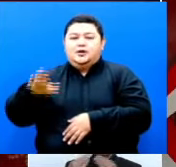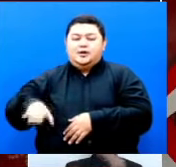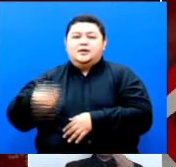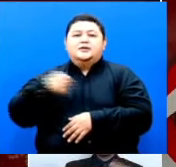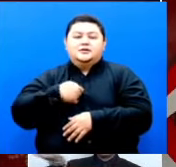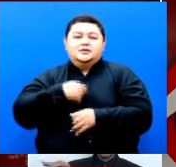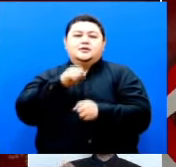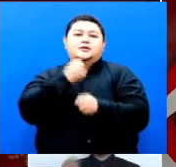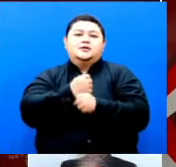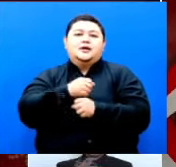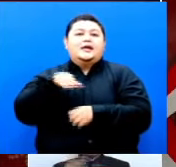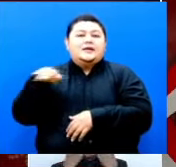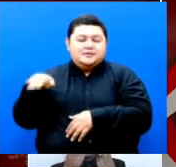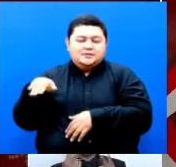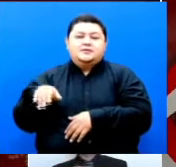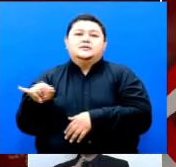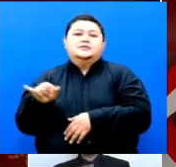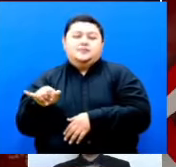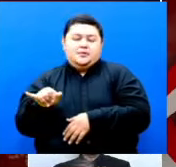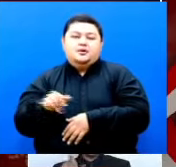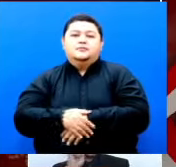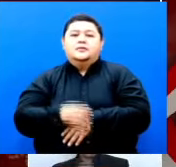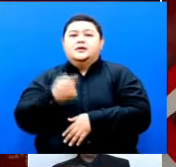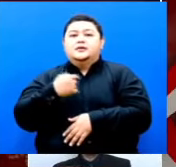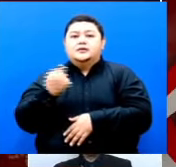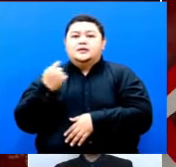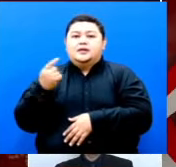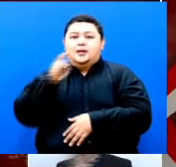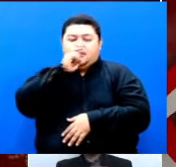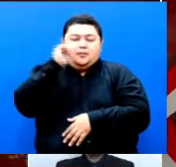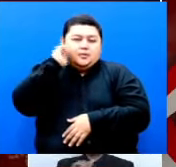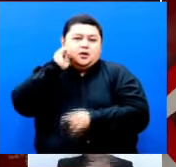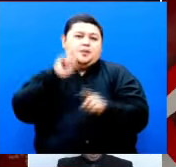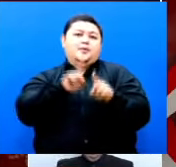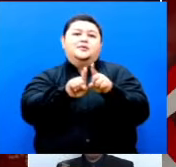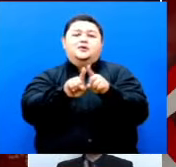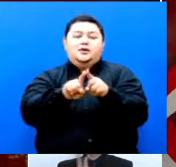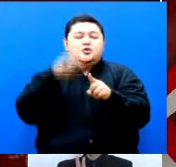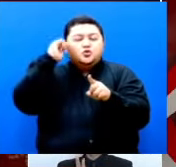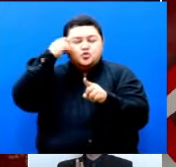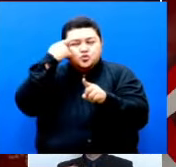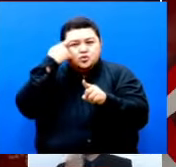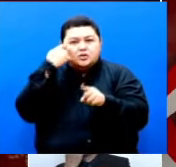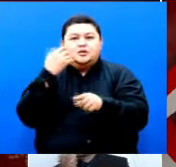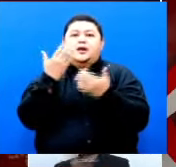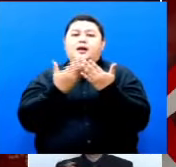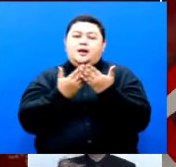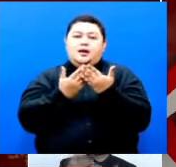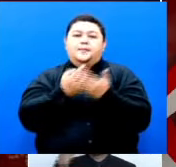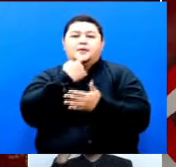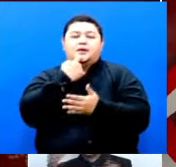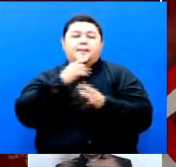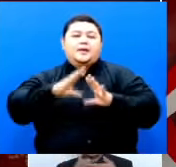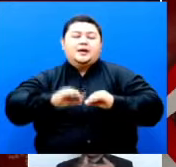GenZyang sedangmenontonsaatini.Kami,sebagaiorangtua, akanbersamakaliandalamperjuangandan harapankalianterkait